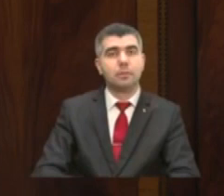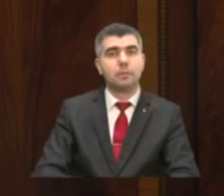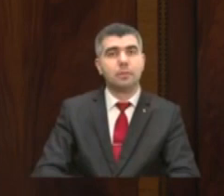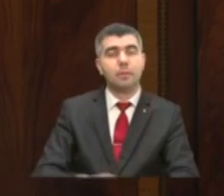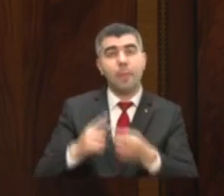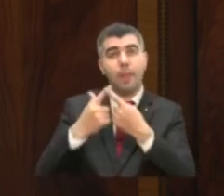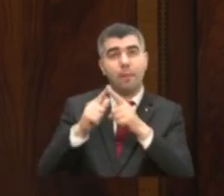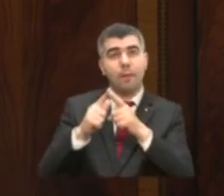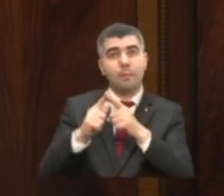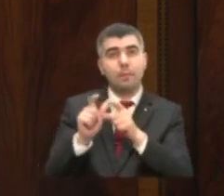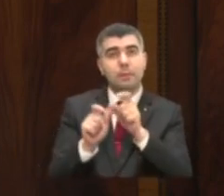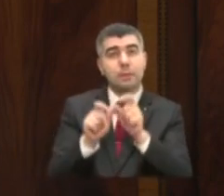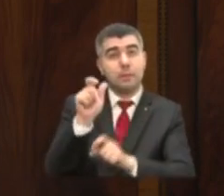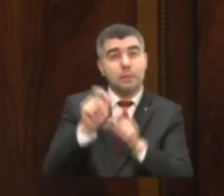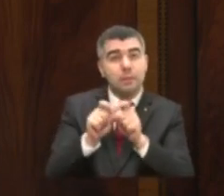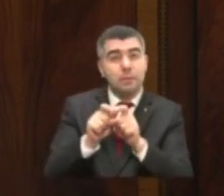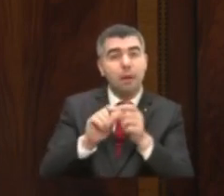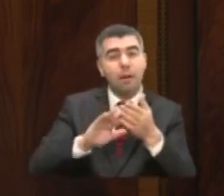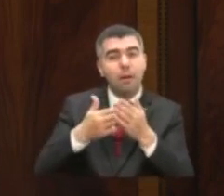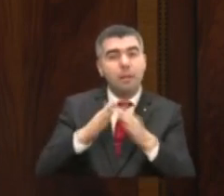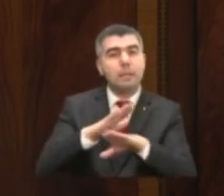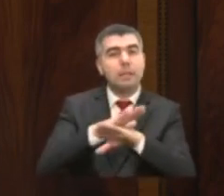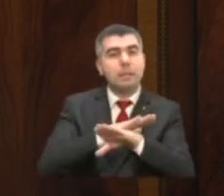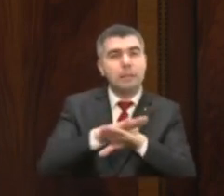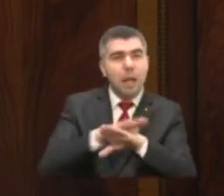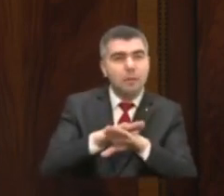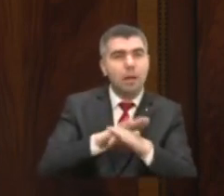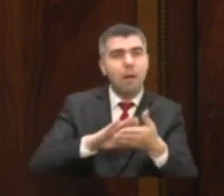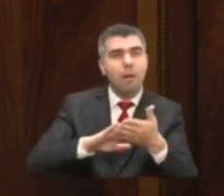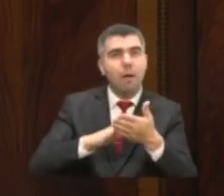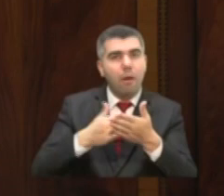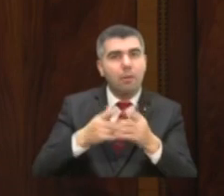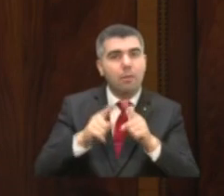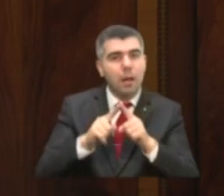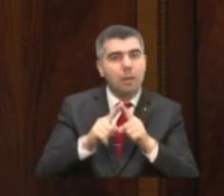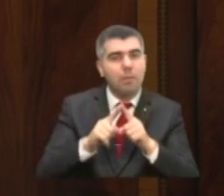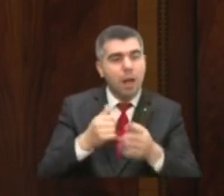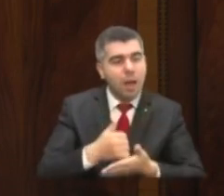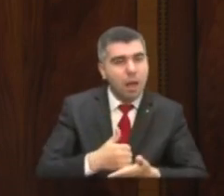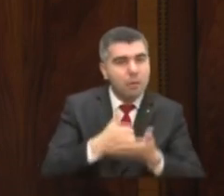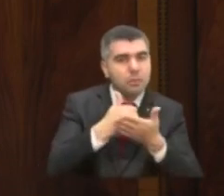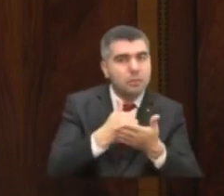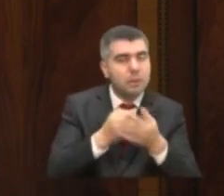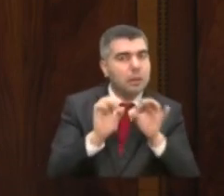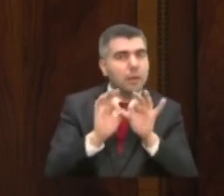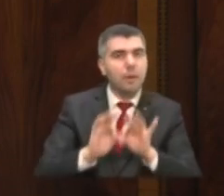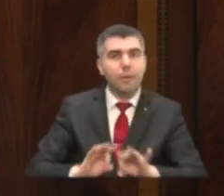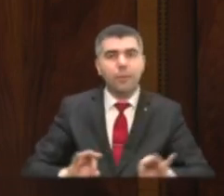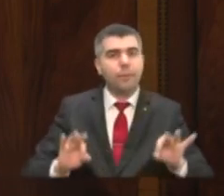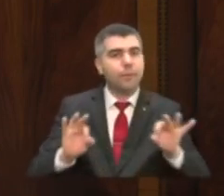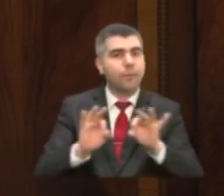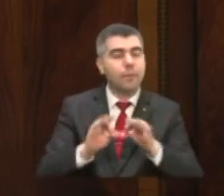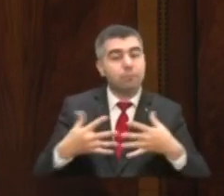مصالح شخصية ومصالح سياسية تبعدكم عن التدبير السليم إن خرطتم فيها أنتم